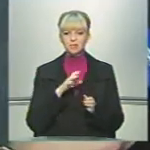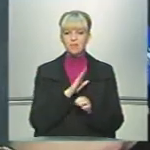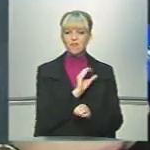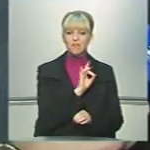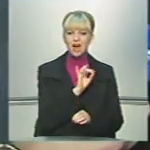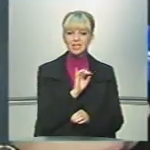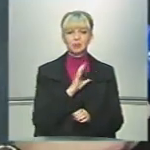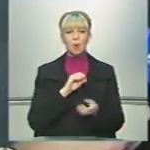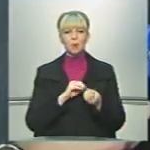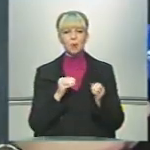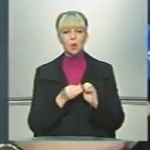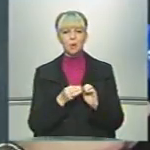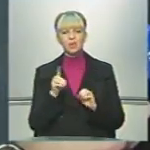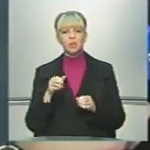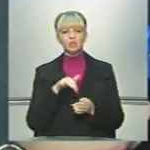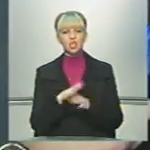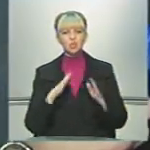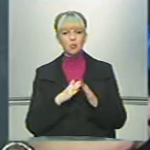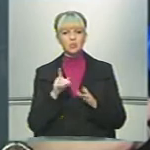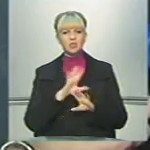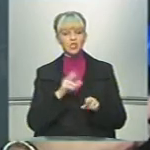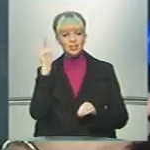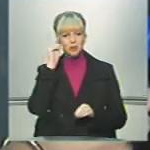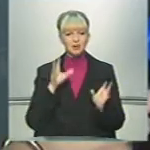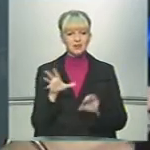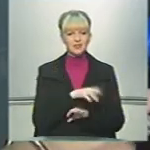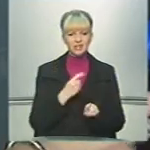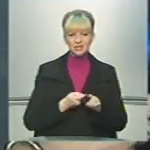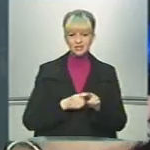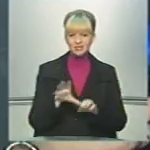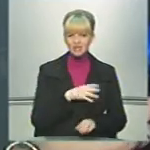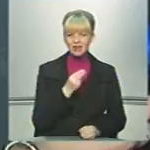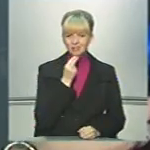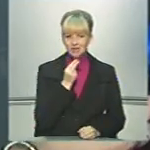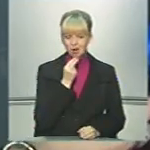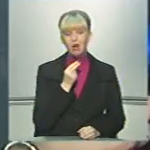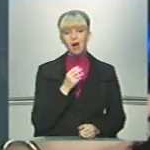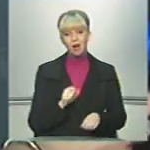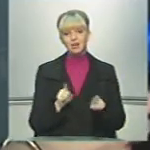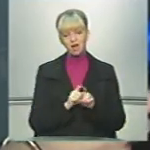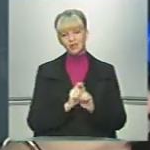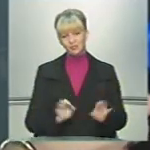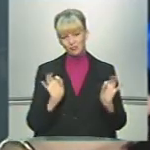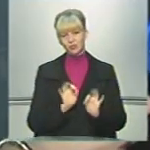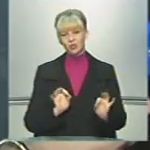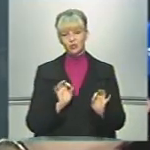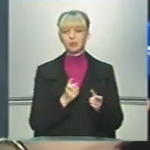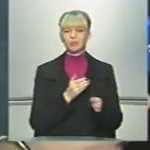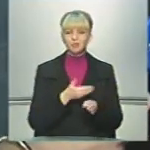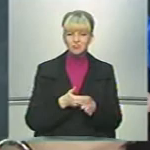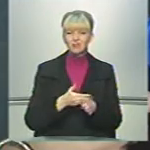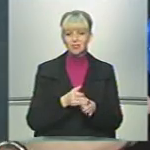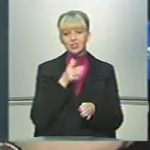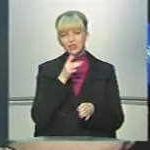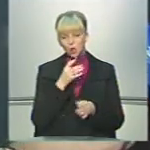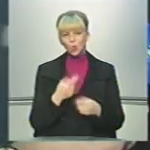вересень місяць проблеми, бо вони прийшли з дому, вони ще не навчені всі до цієї їди. А так нічого, потрошечки з часом